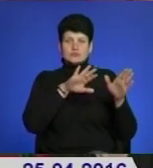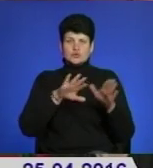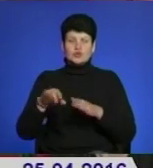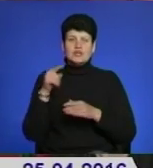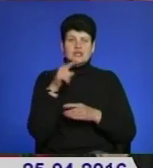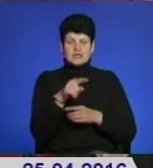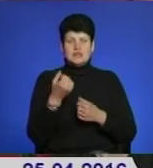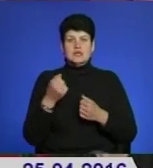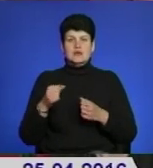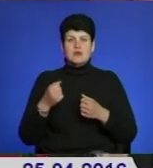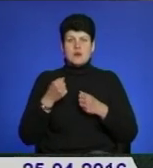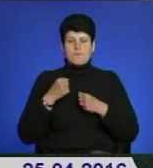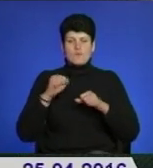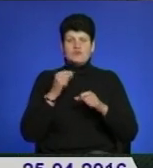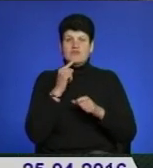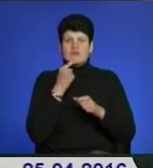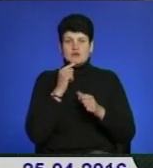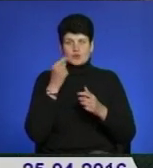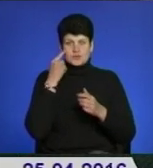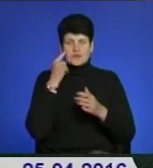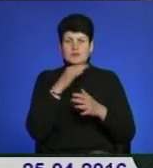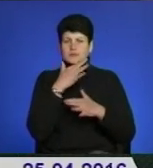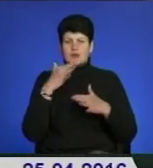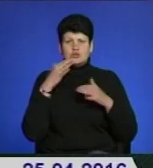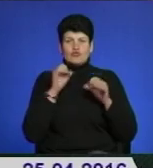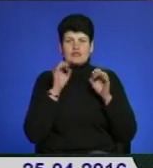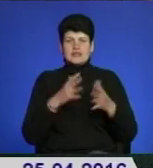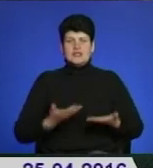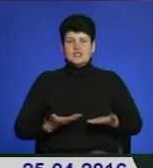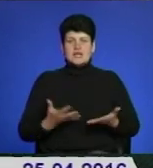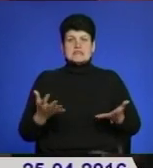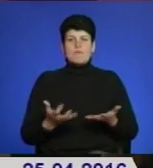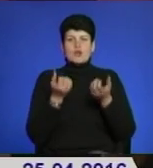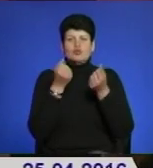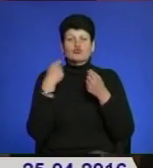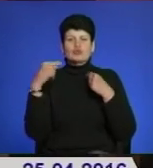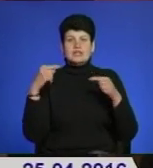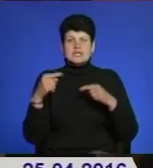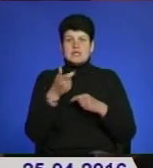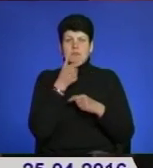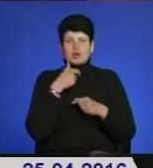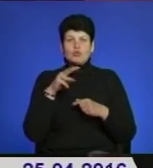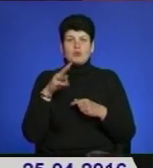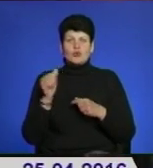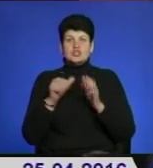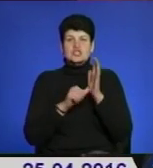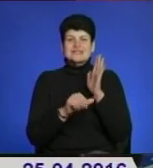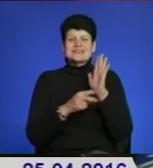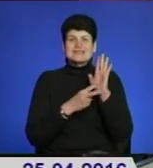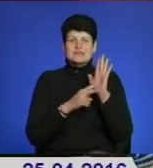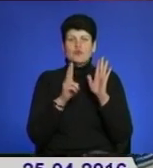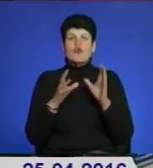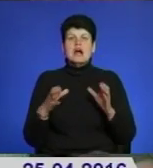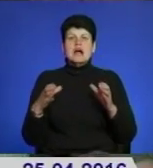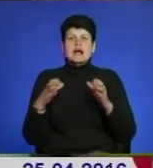подвиг важко переоцінити. Чимало з них віддали життя за порятунок інших. Пану Миколі 67. Тих, кого разом